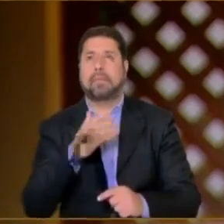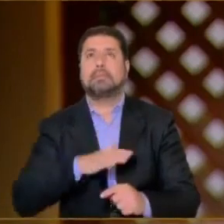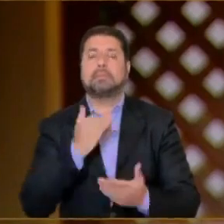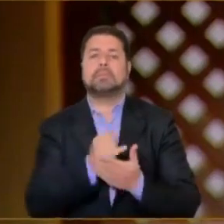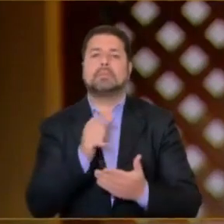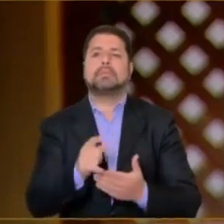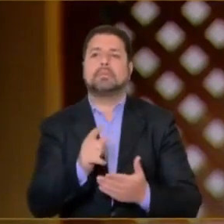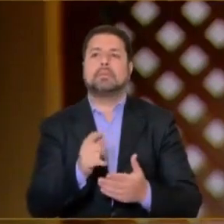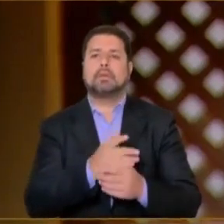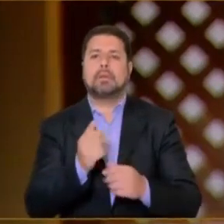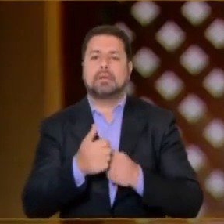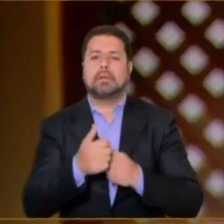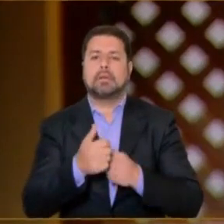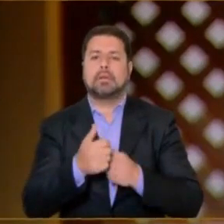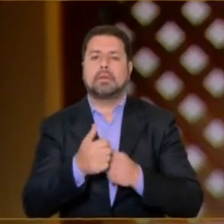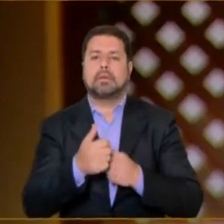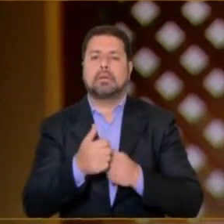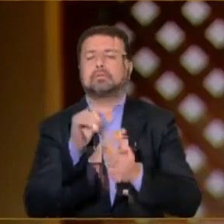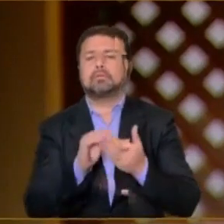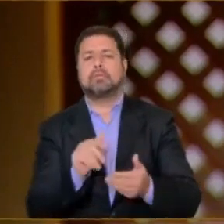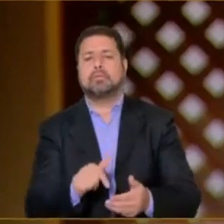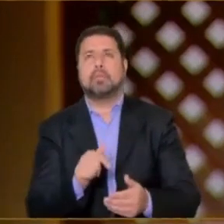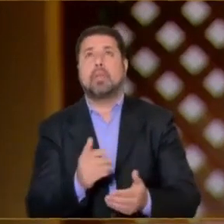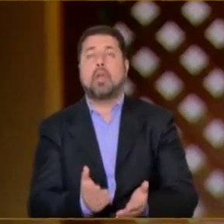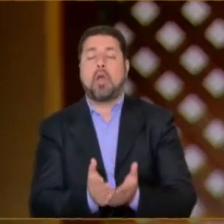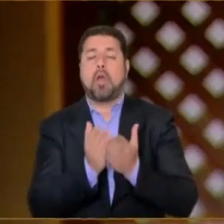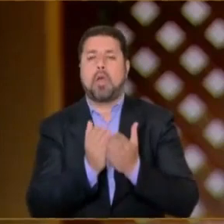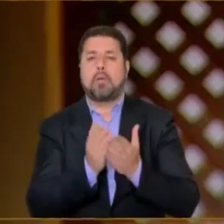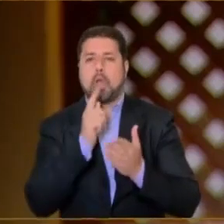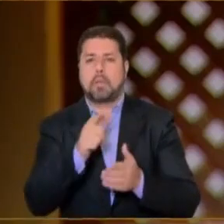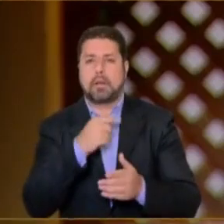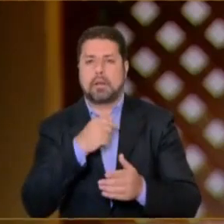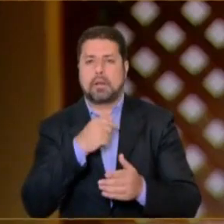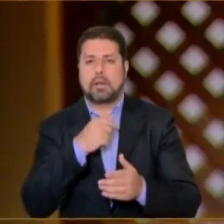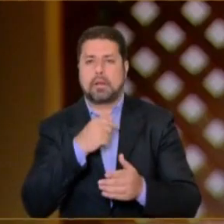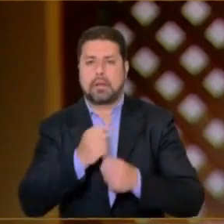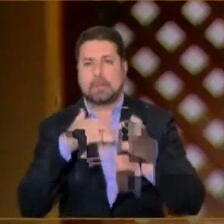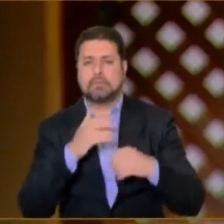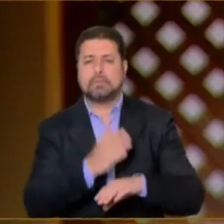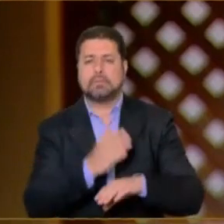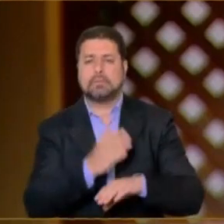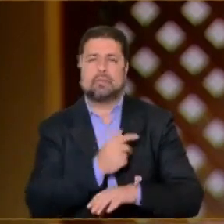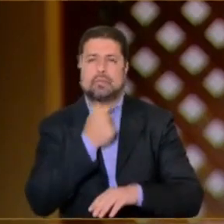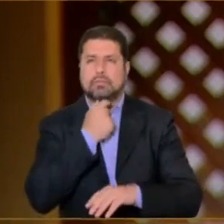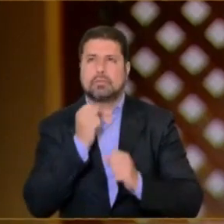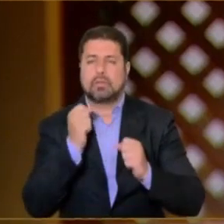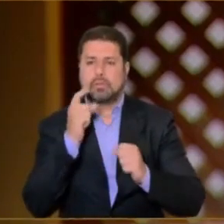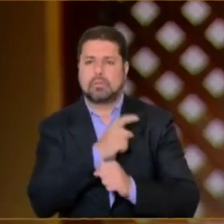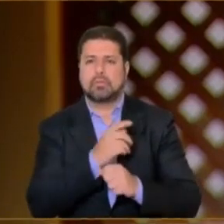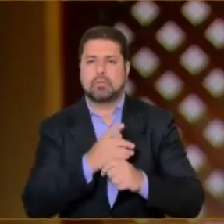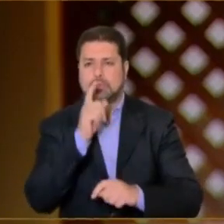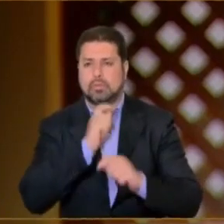بك وافقر خلقك اليك نعوذ بك يا مولانا من جهد البلاء ودرك الشقاء